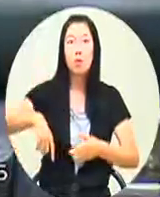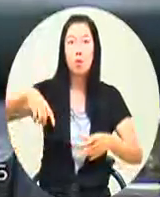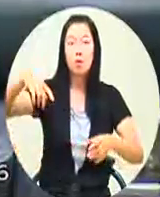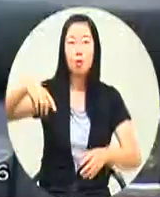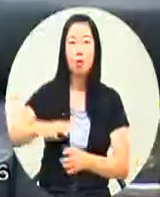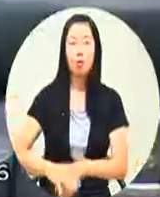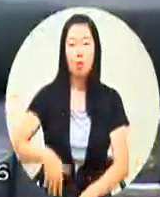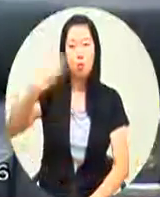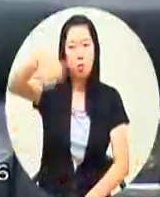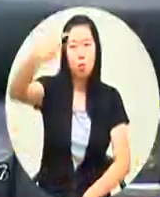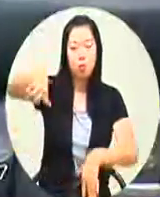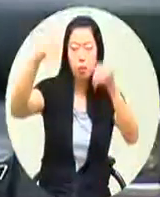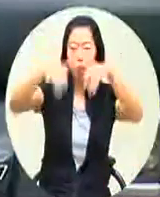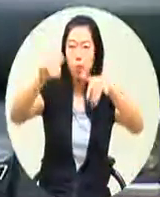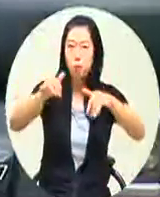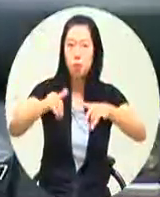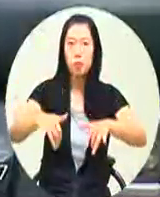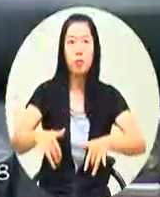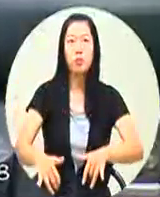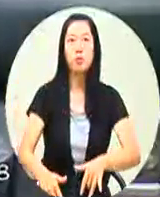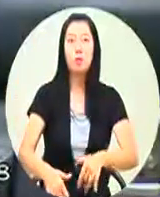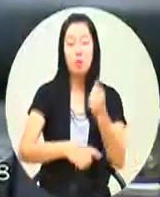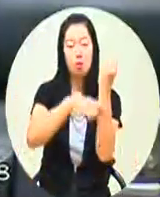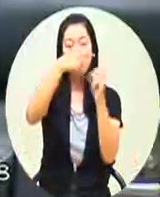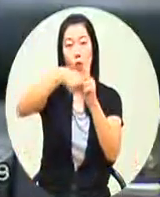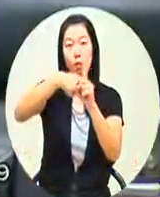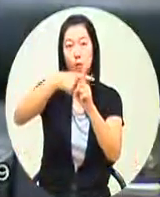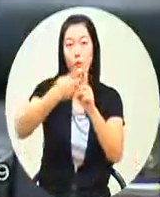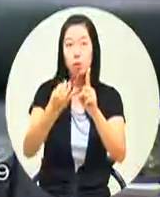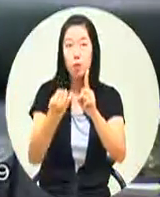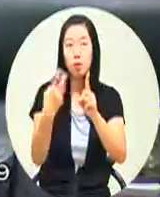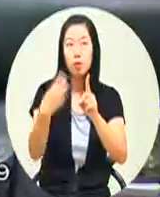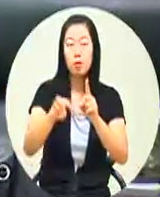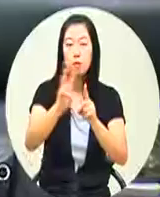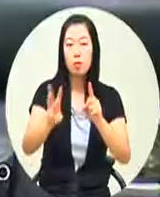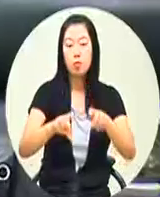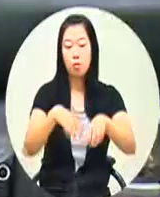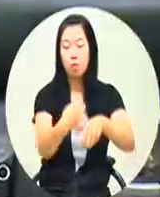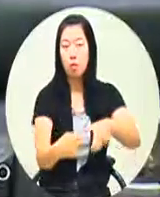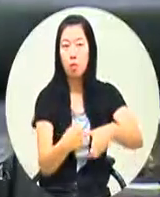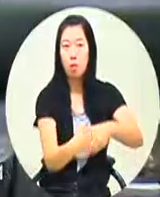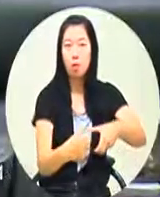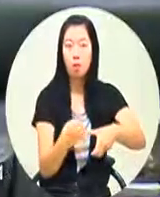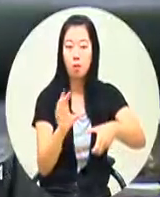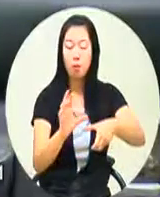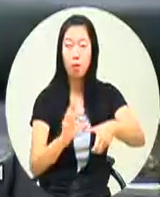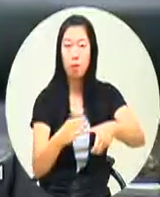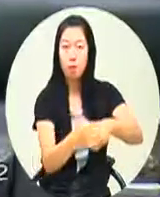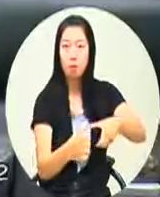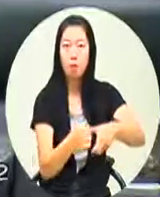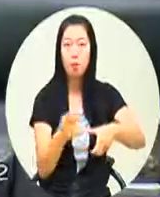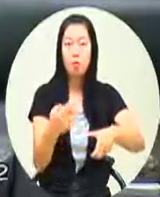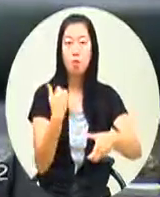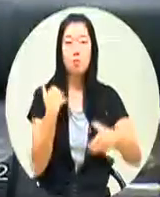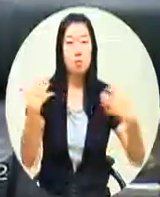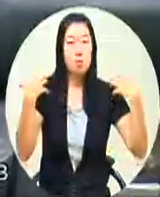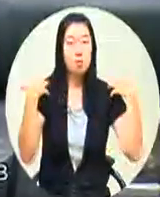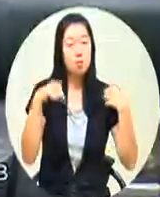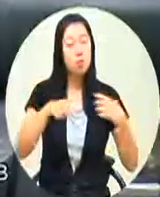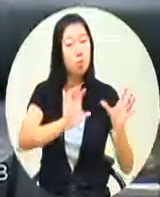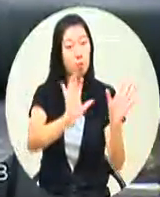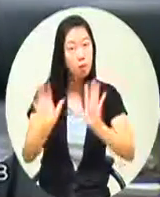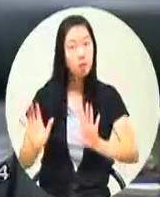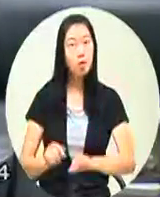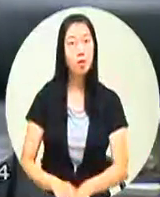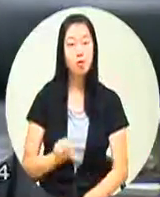雨量到底到哪里，那你们这个80mm 的管径可以承受到什么的状态。好，那那天其实都